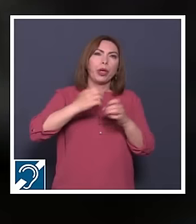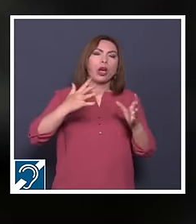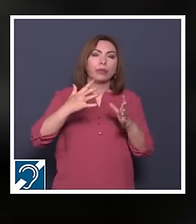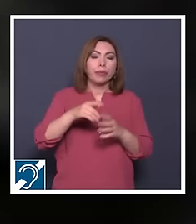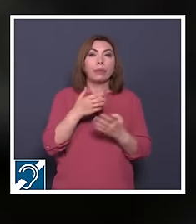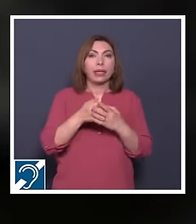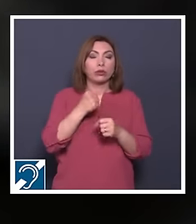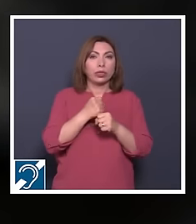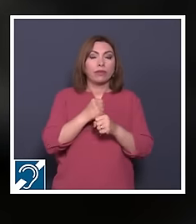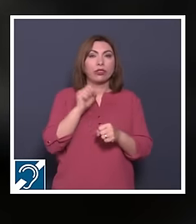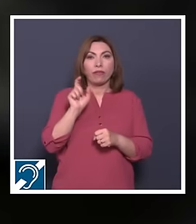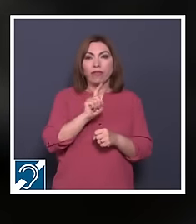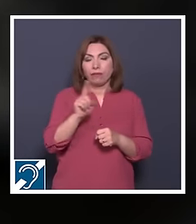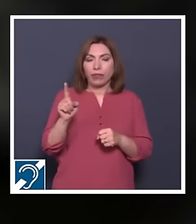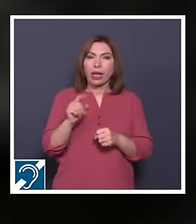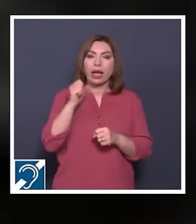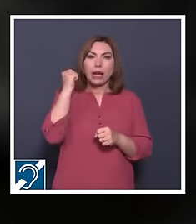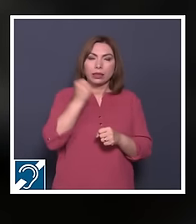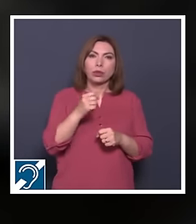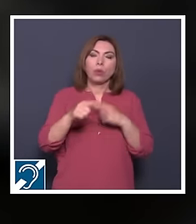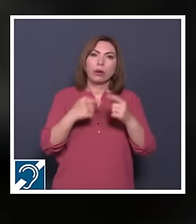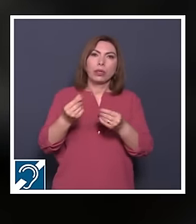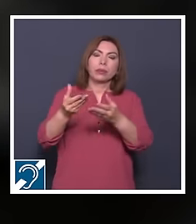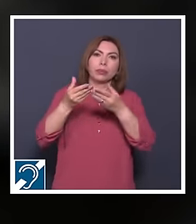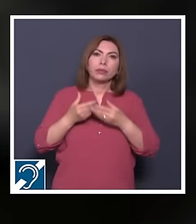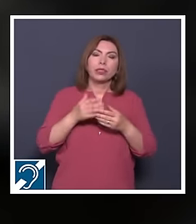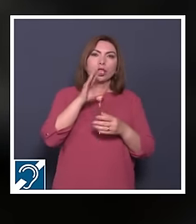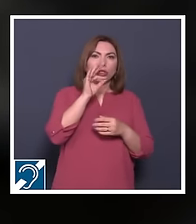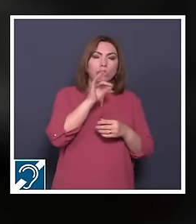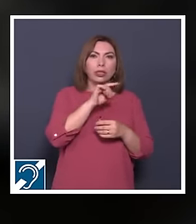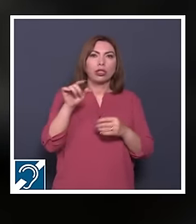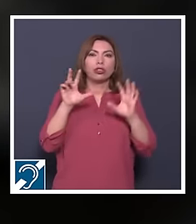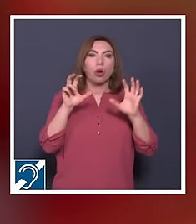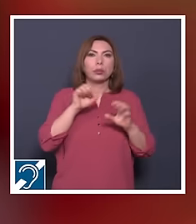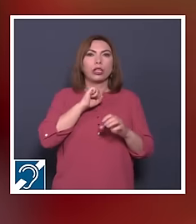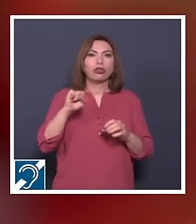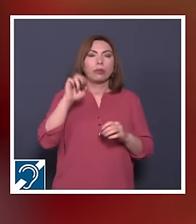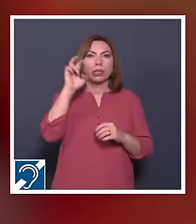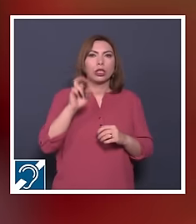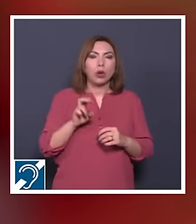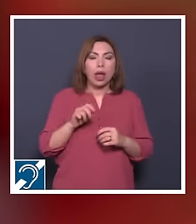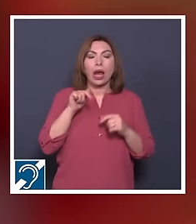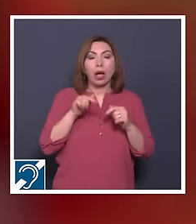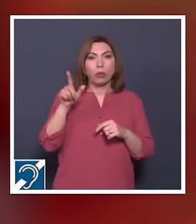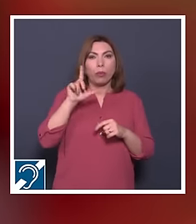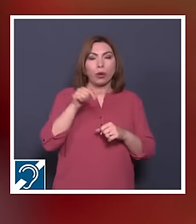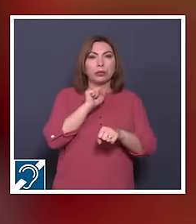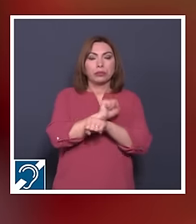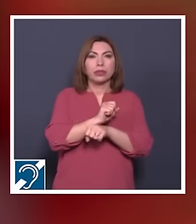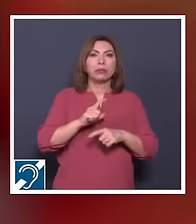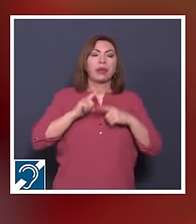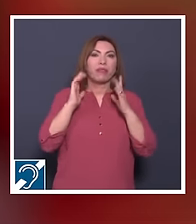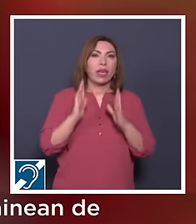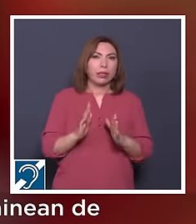Pentru serviciile prestate, fiecare asasin urma să încaseze între 50 și 80 de mii de dolari. Acum ei riscă închisoare